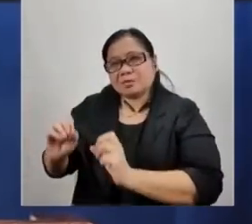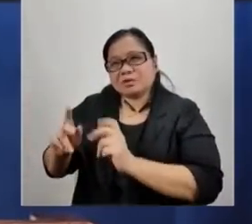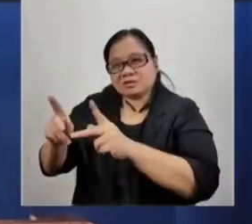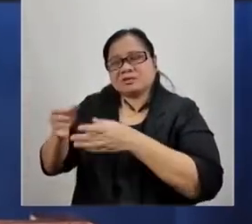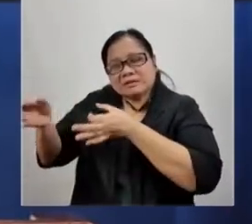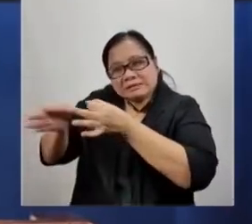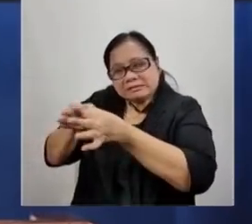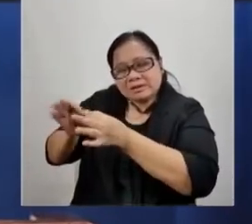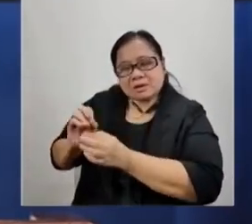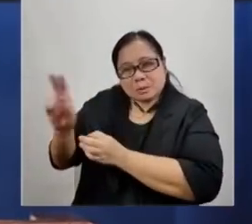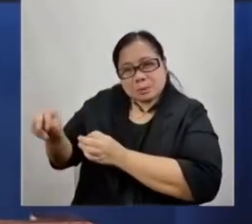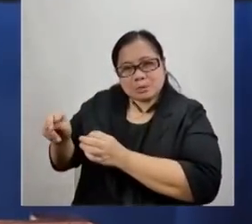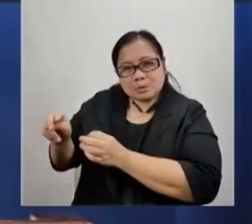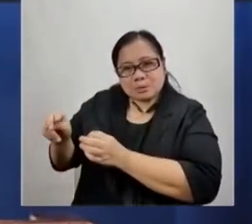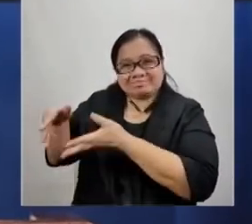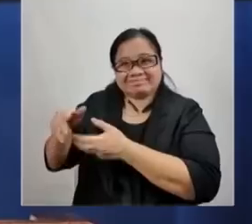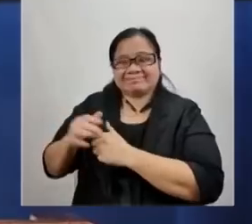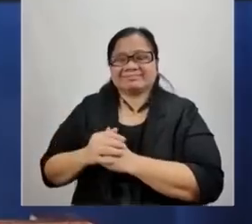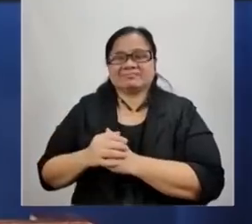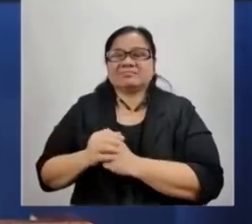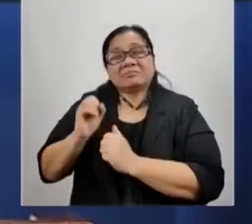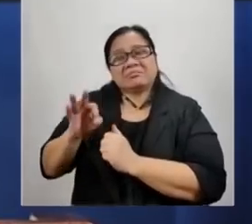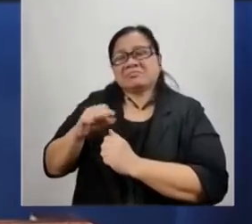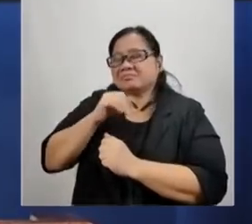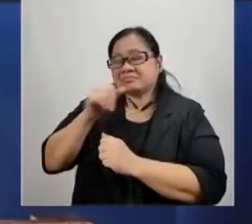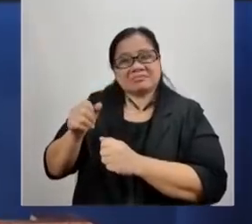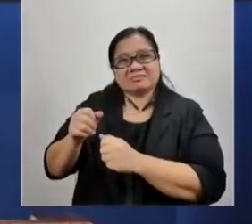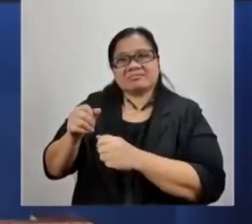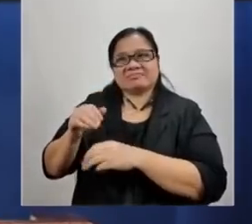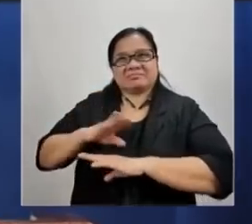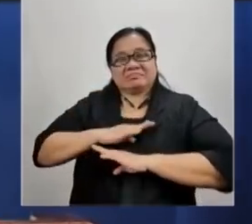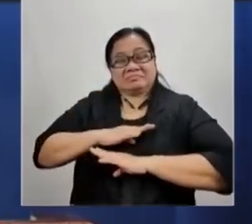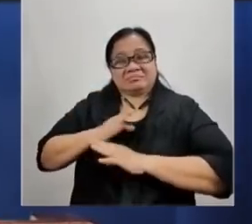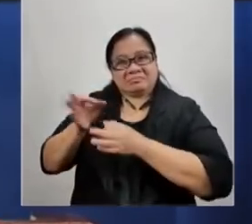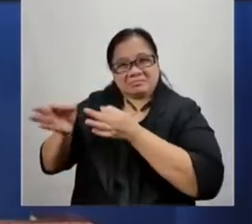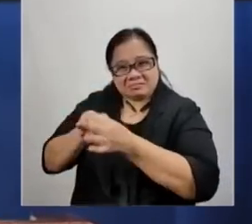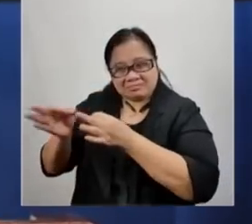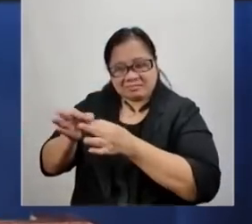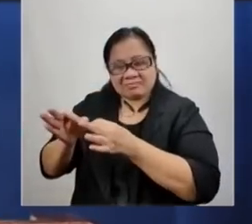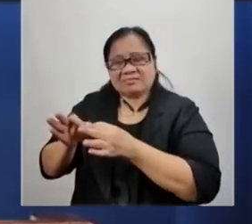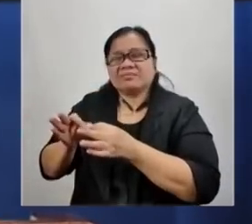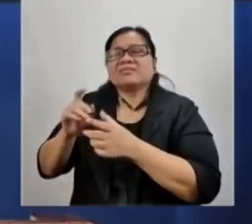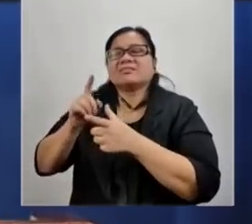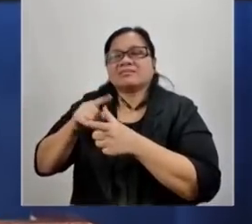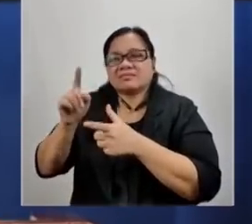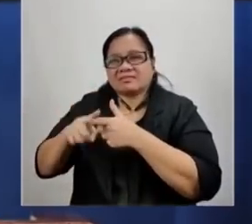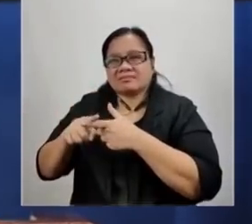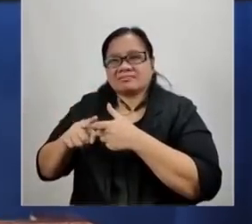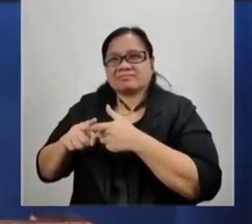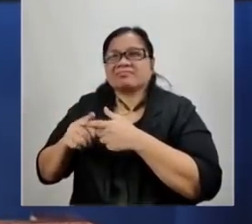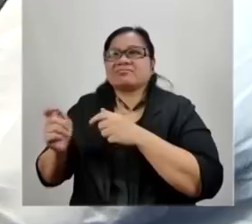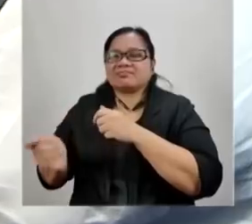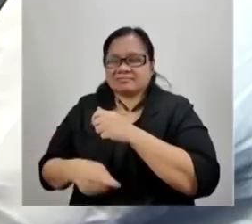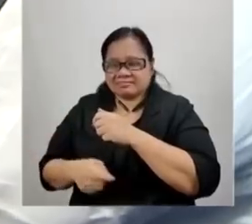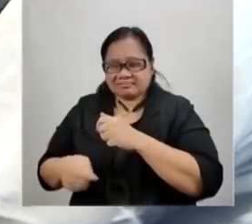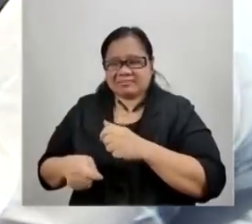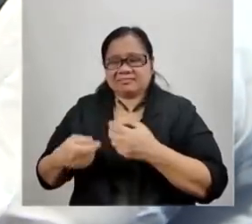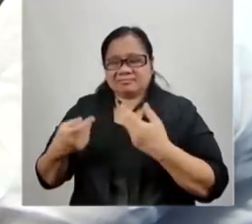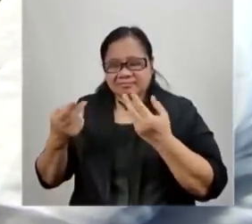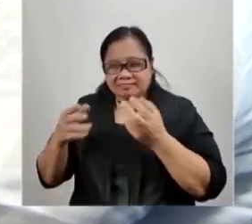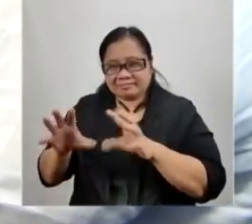hindi satisfactory yung kanilang mga explanations, then the appropriate penalties will be imposed. Thank you, ma'am.